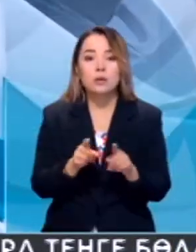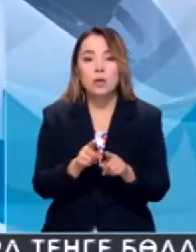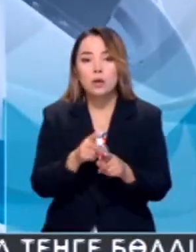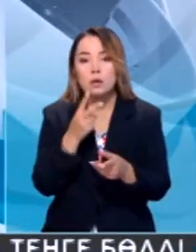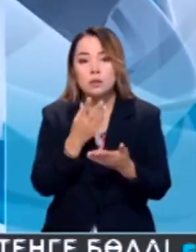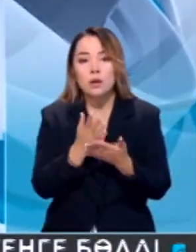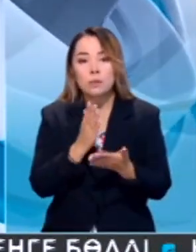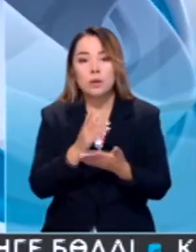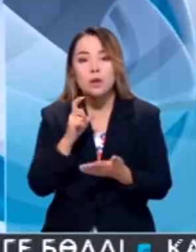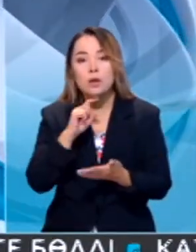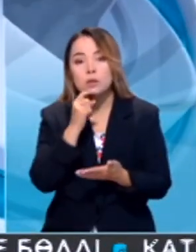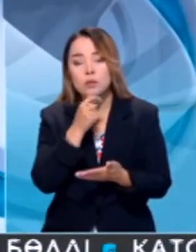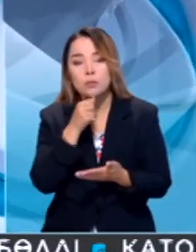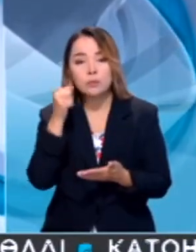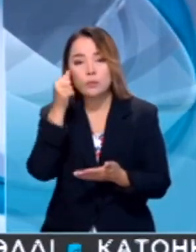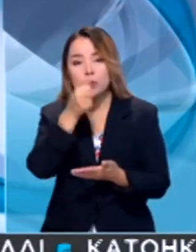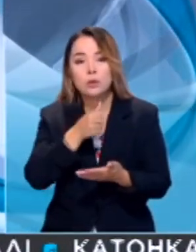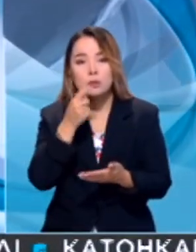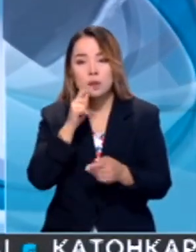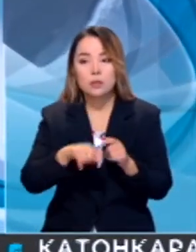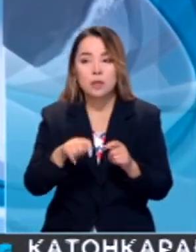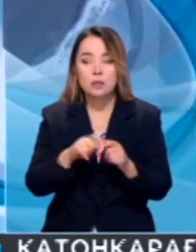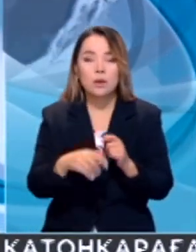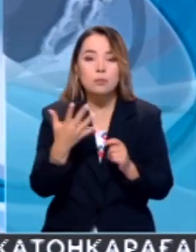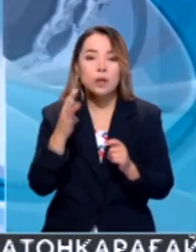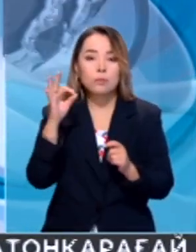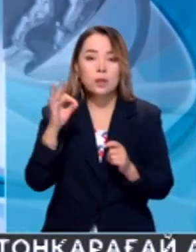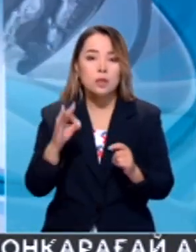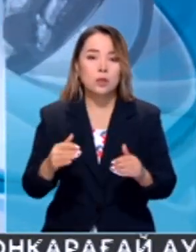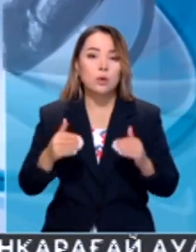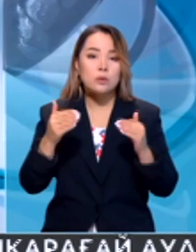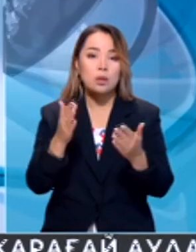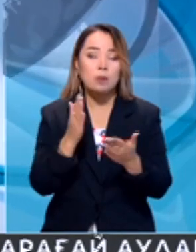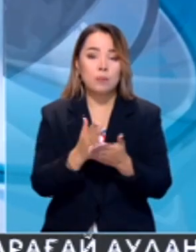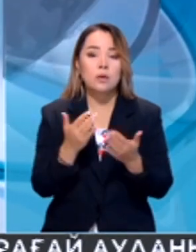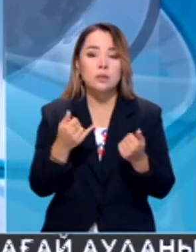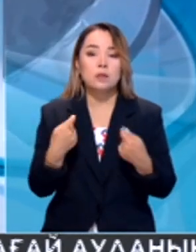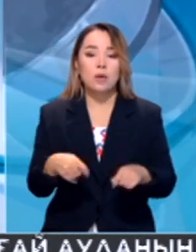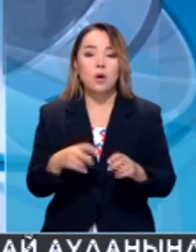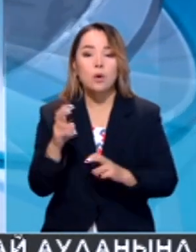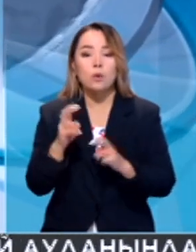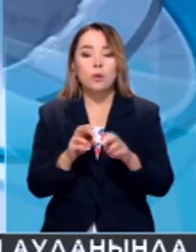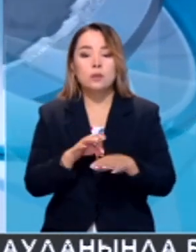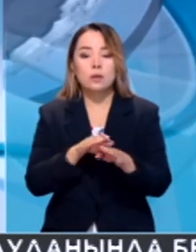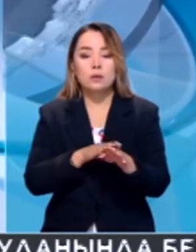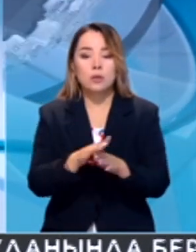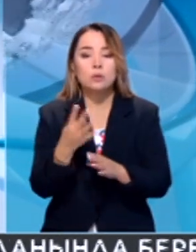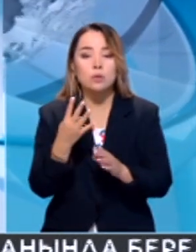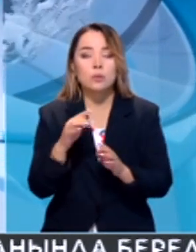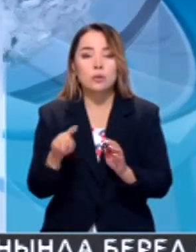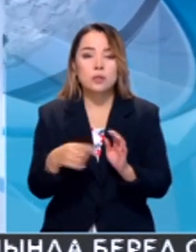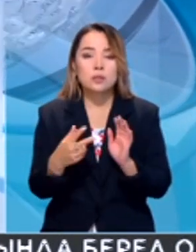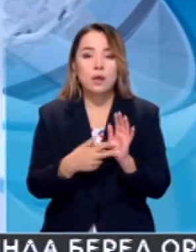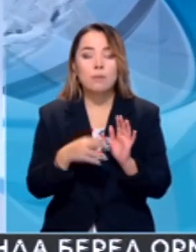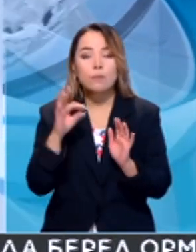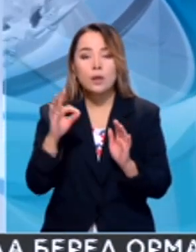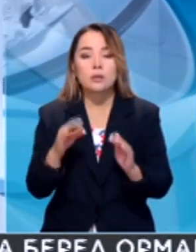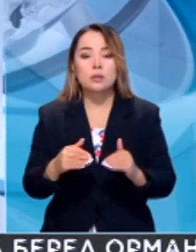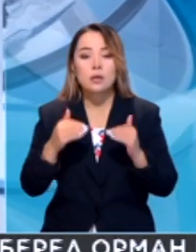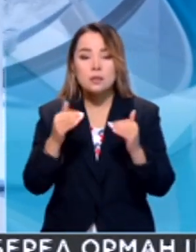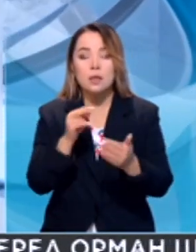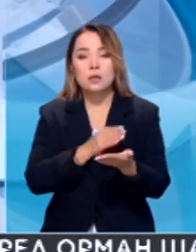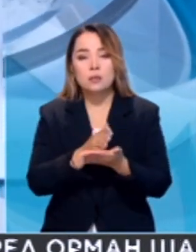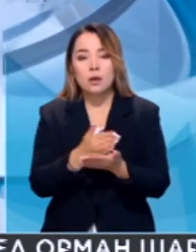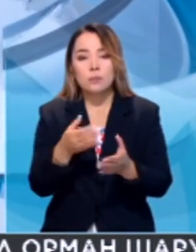емес. Экономика былтырғы көрсеткішпен салыстырғанда 5%-ке көтерілген, ал тауар өндірісінің көлемі 4,18% артып, қызмет